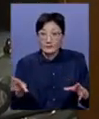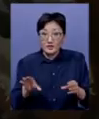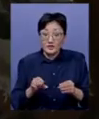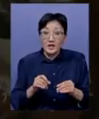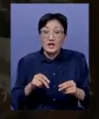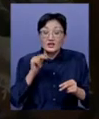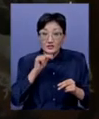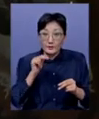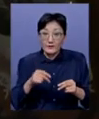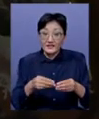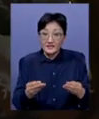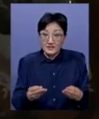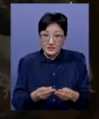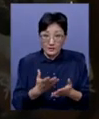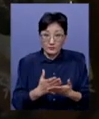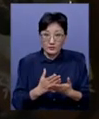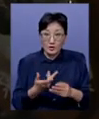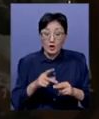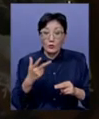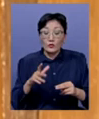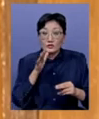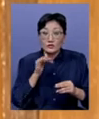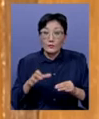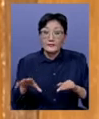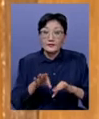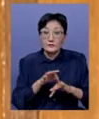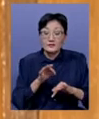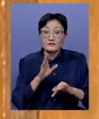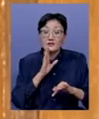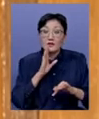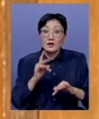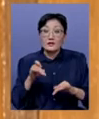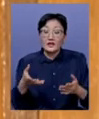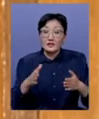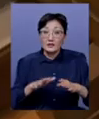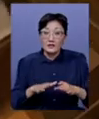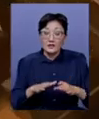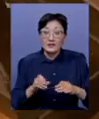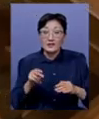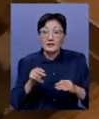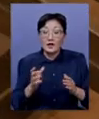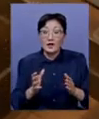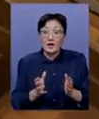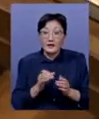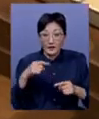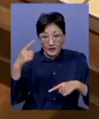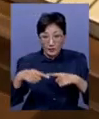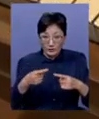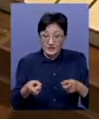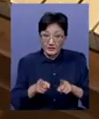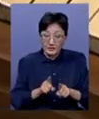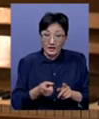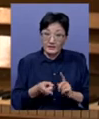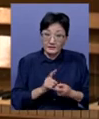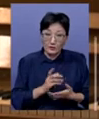пен шай ішкен ыдыстары қойылған. Осылай 30 жыл отасқан жары Нұрғиса Тілендиевтен қалған қазынаны халық мұрасына айналдырыпты.